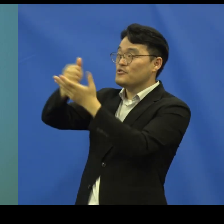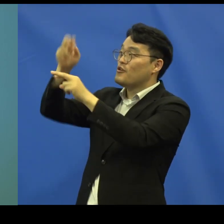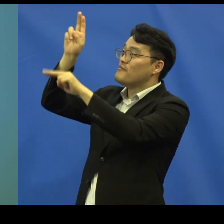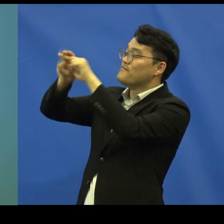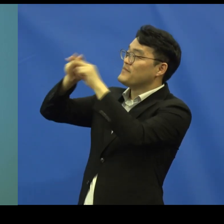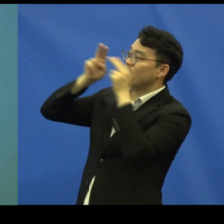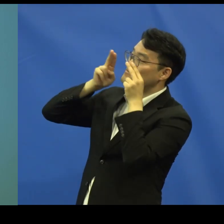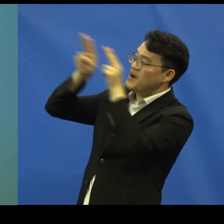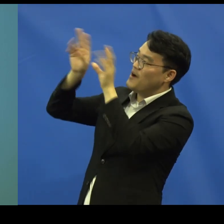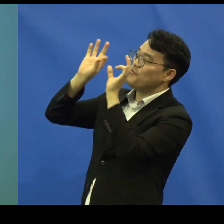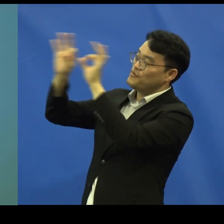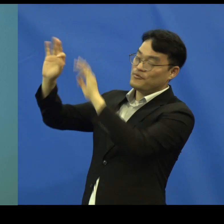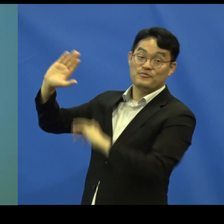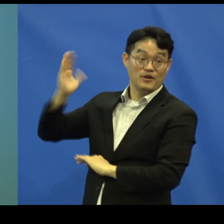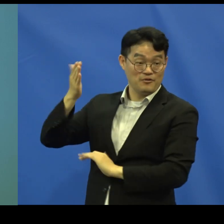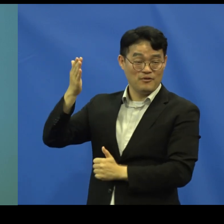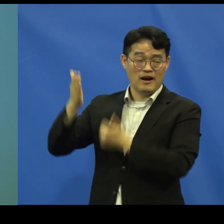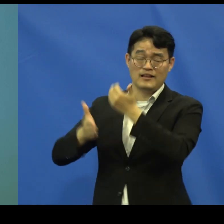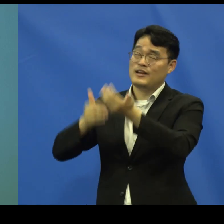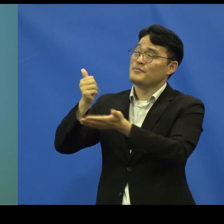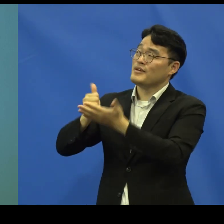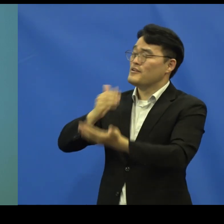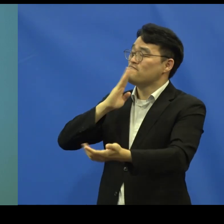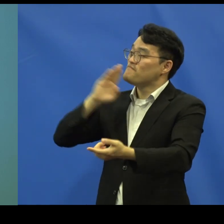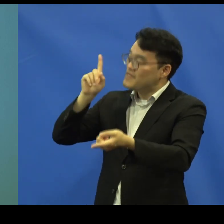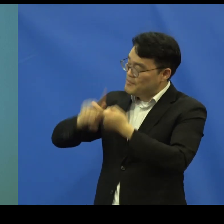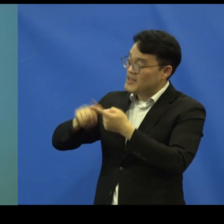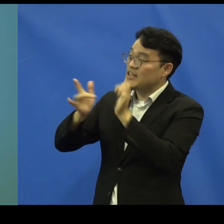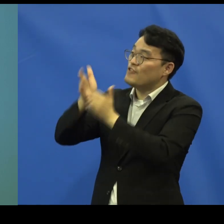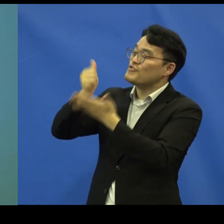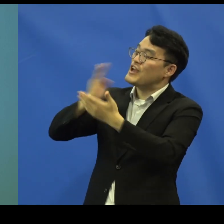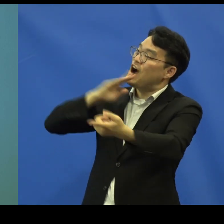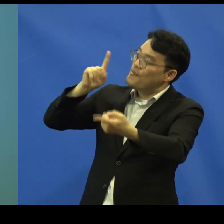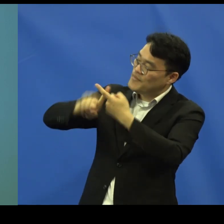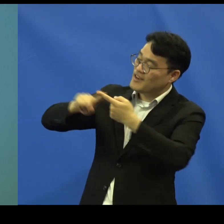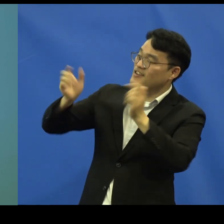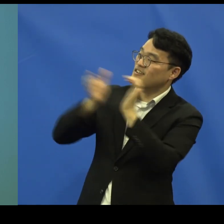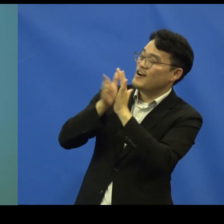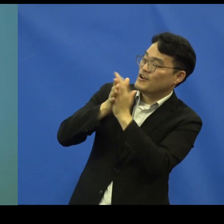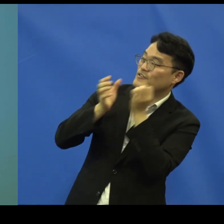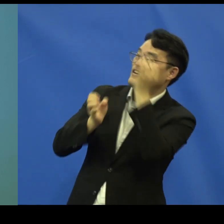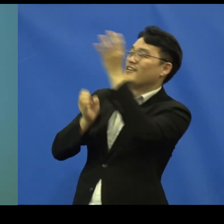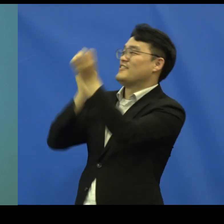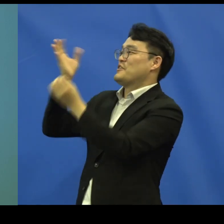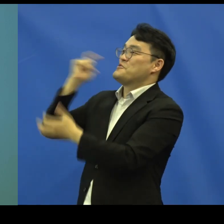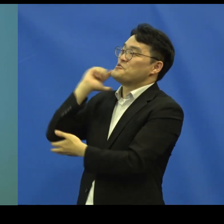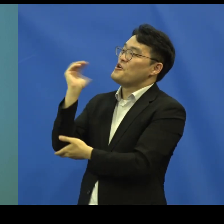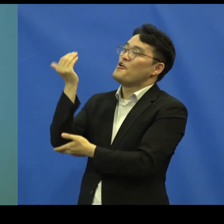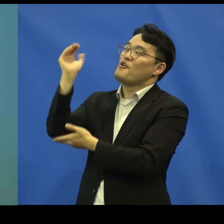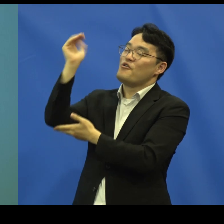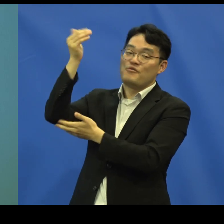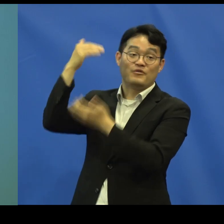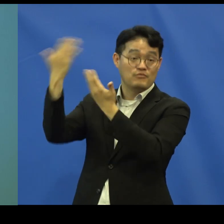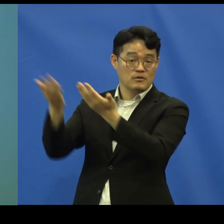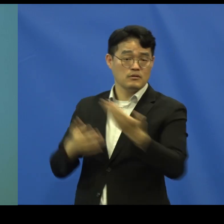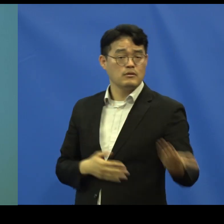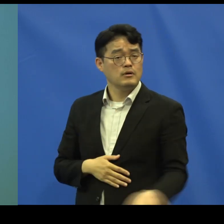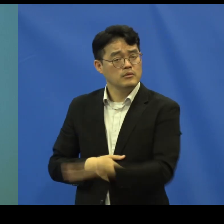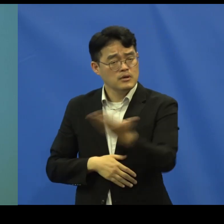그분에게 합당한 영광과 찬송을 드리는 거죠. 참된 예배자로 여러분들이 살아가시고,